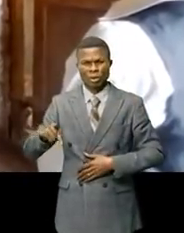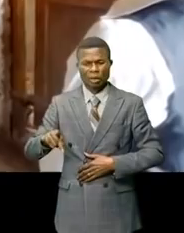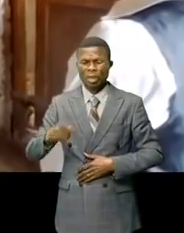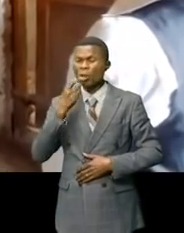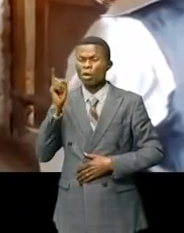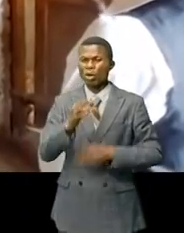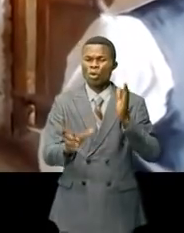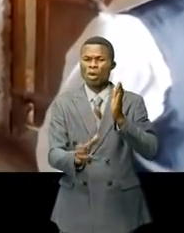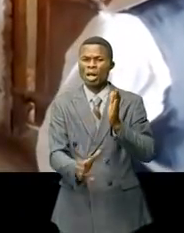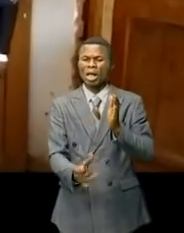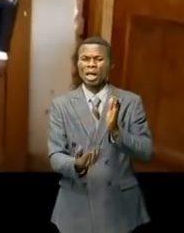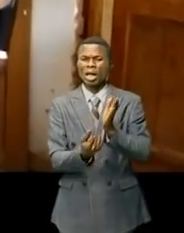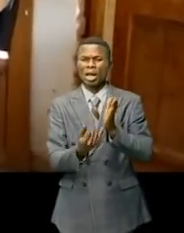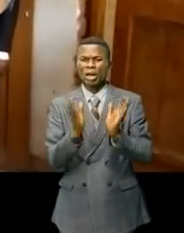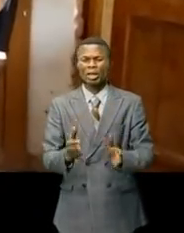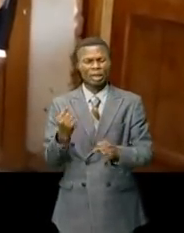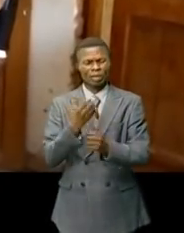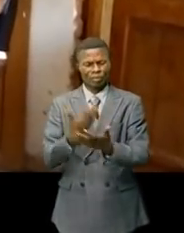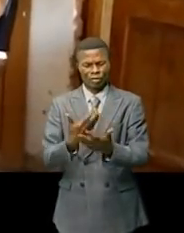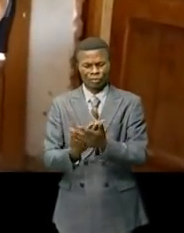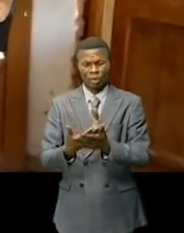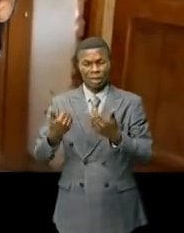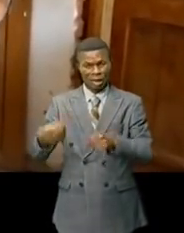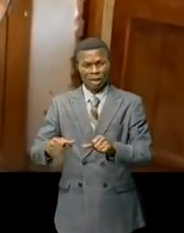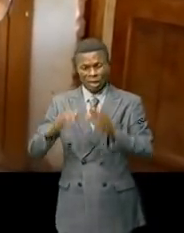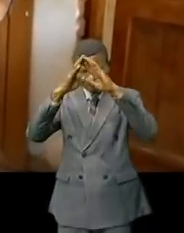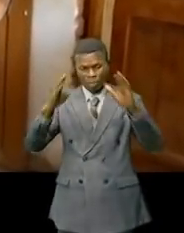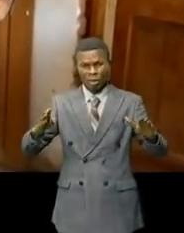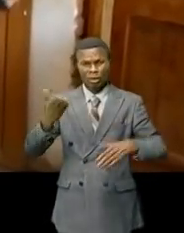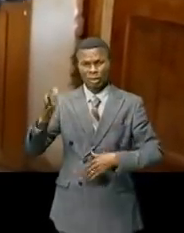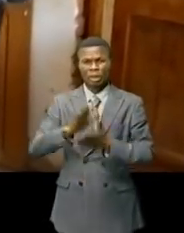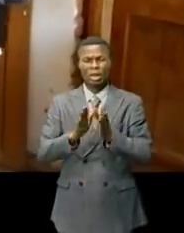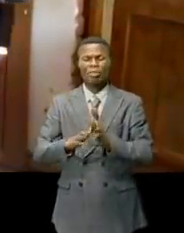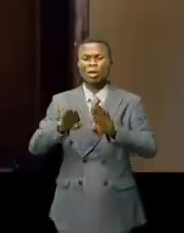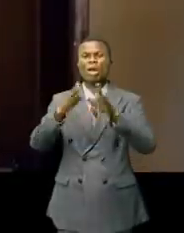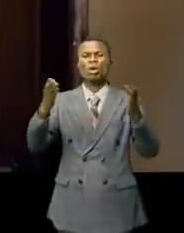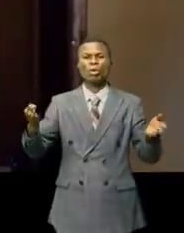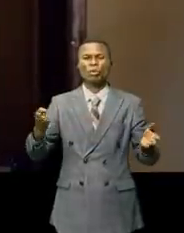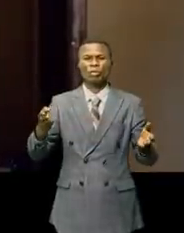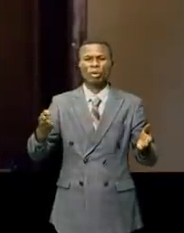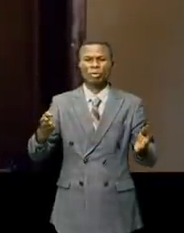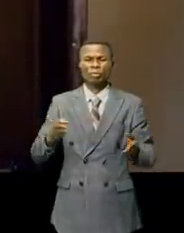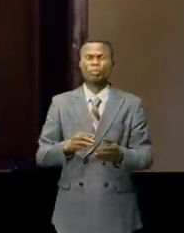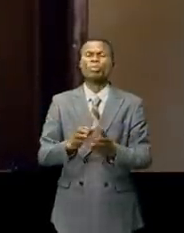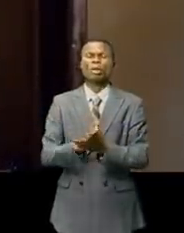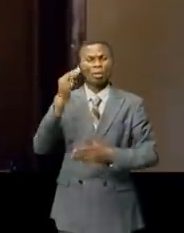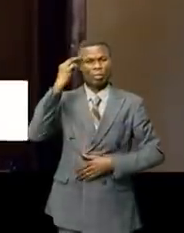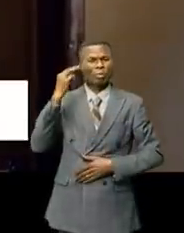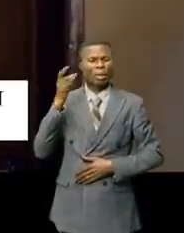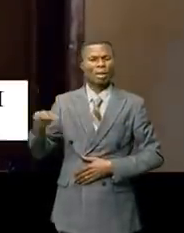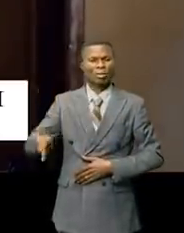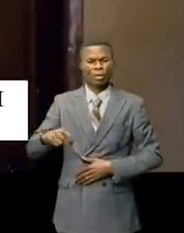ingénieurs de parachever vite les travaux restants afin que ces bâtiments modernes soit inaugurait cependant quelques ministres cohésion et